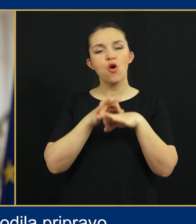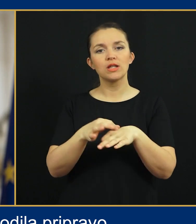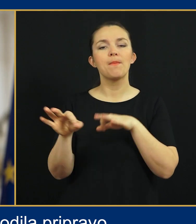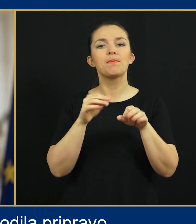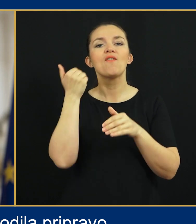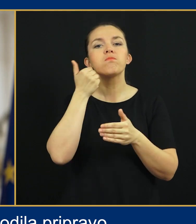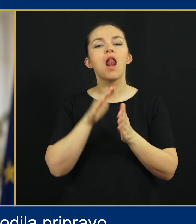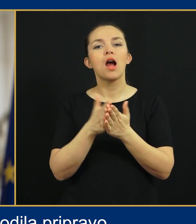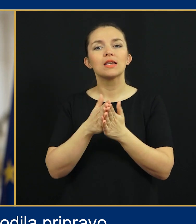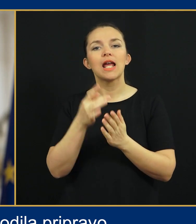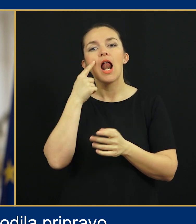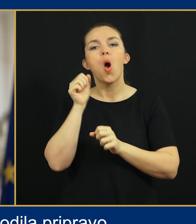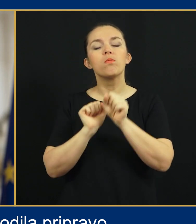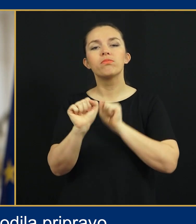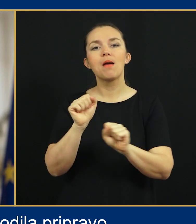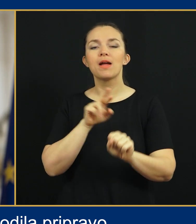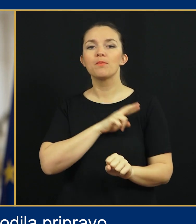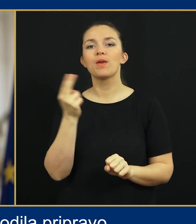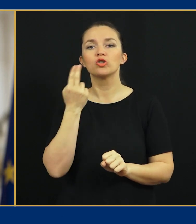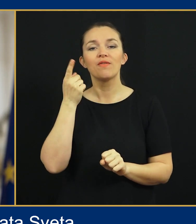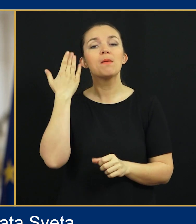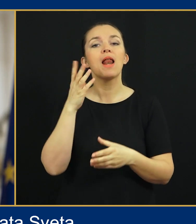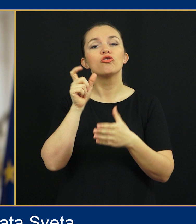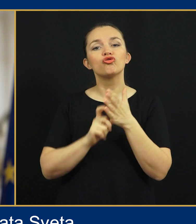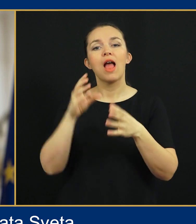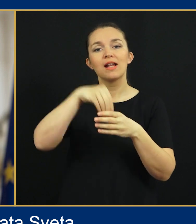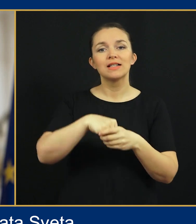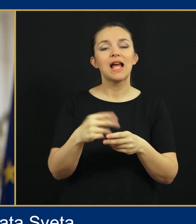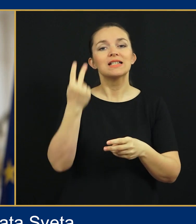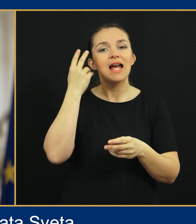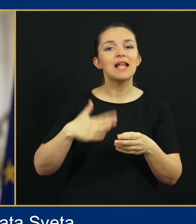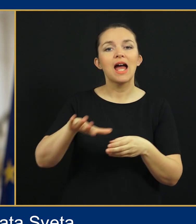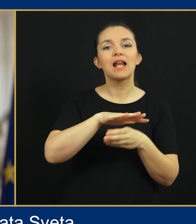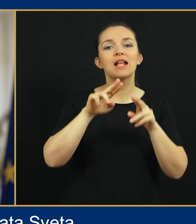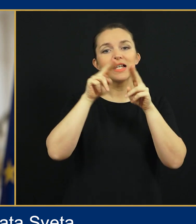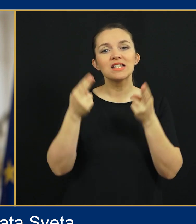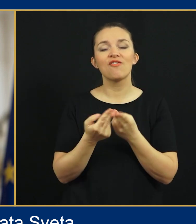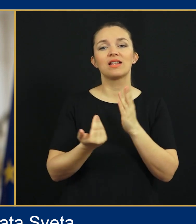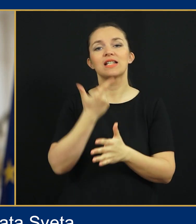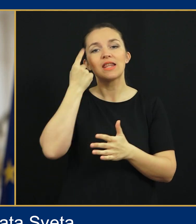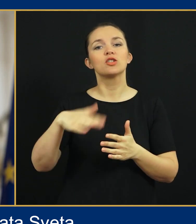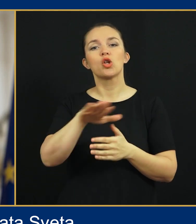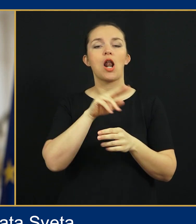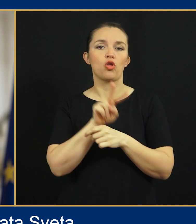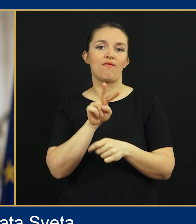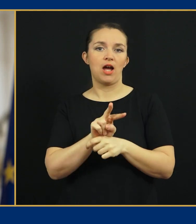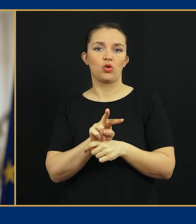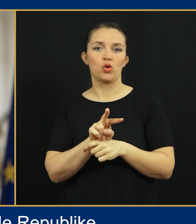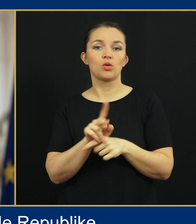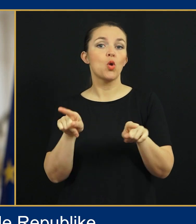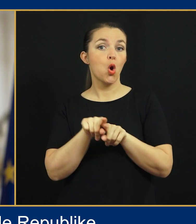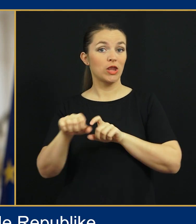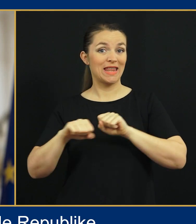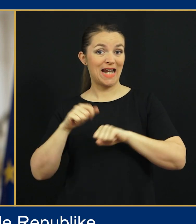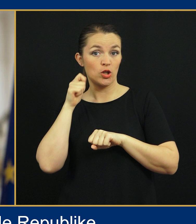Bele knjige o obrambi Republike Slovenije in bila članica sekretariata Sveta za nacionalno varnost.